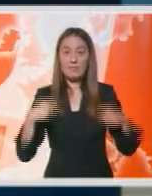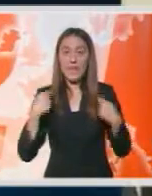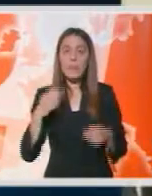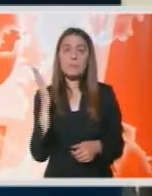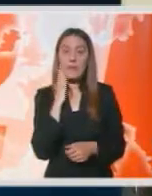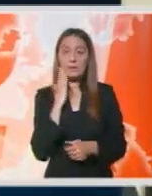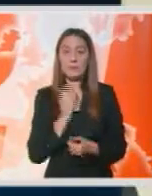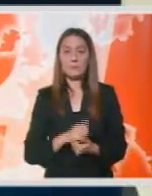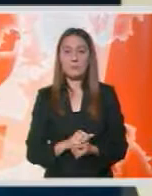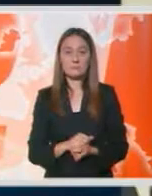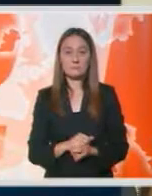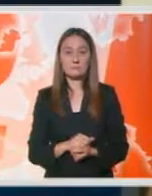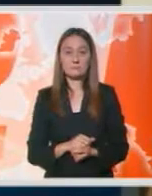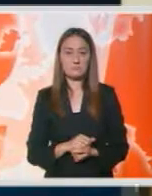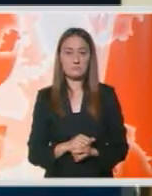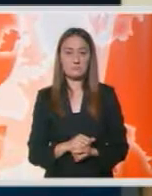Amerike.